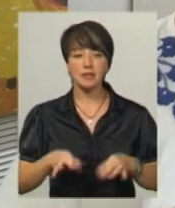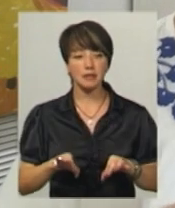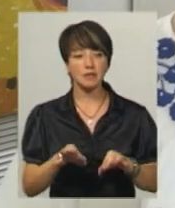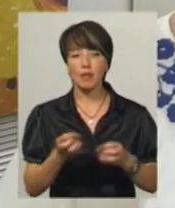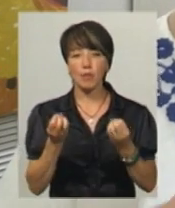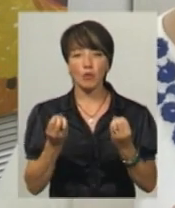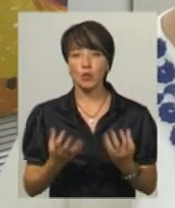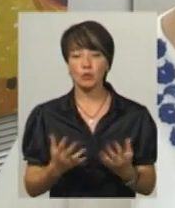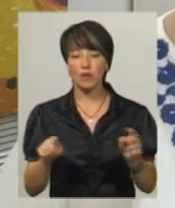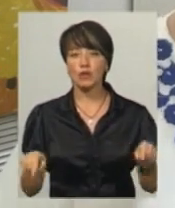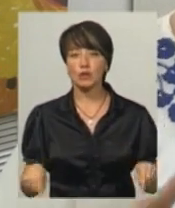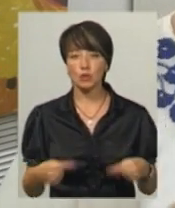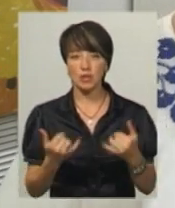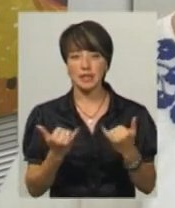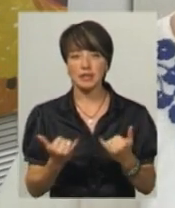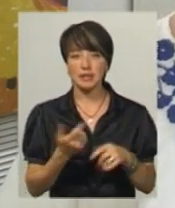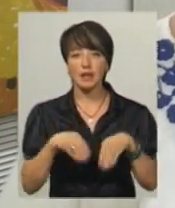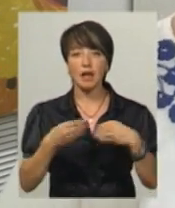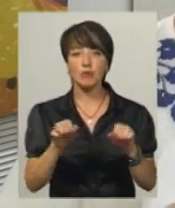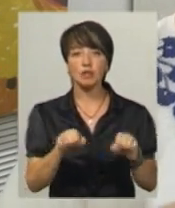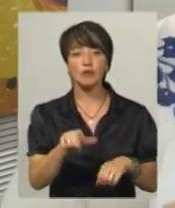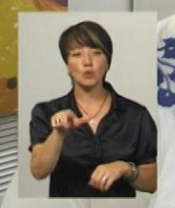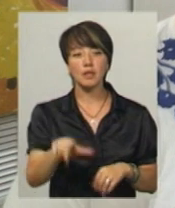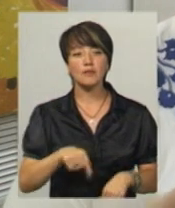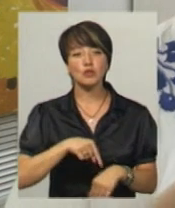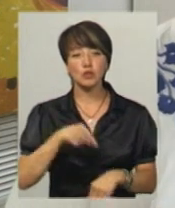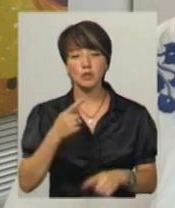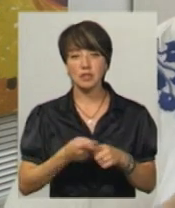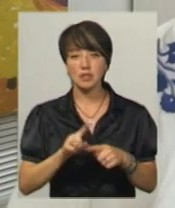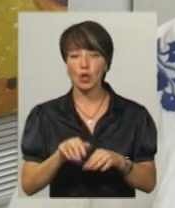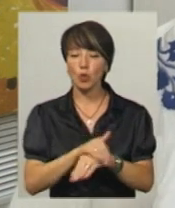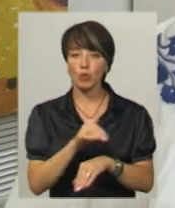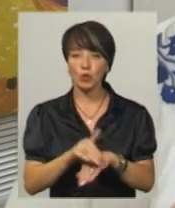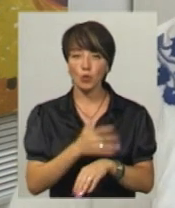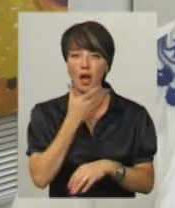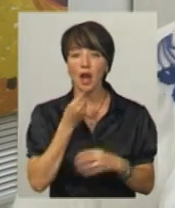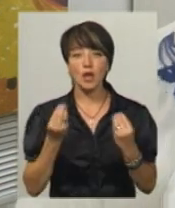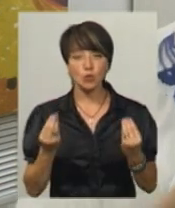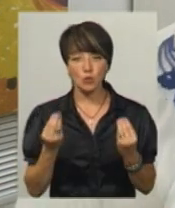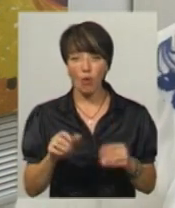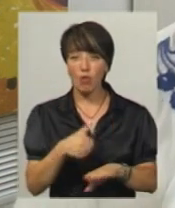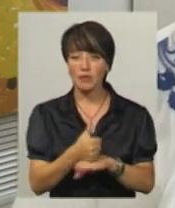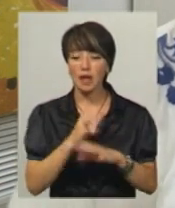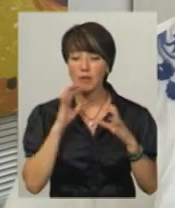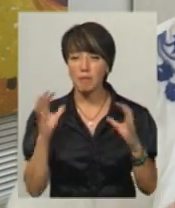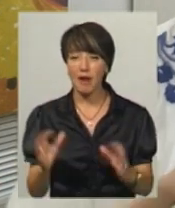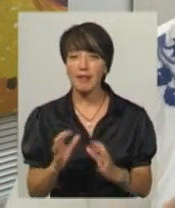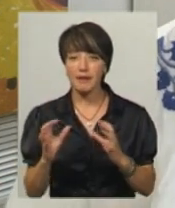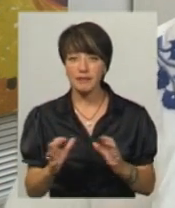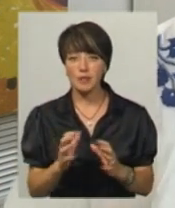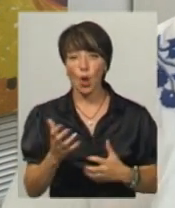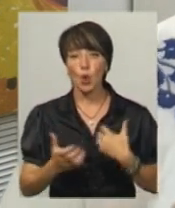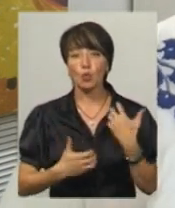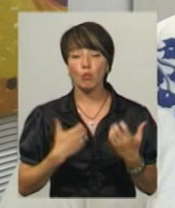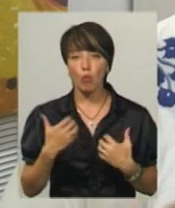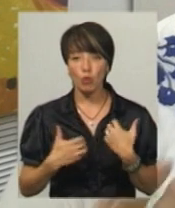не просто відроджується нині, воно дає можливість людині відчути оцю доброту і красу, а головне – дбайливість,